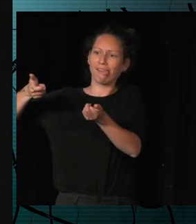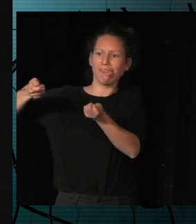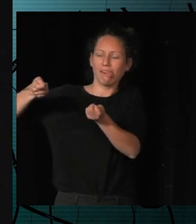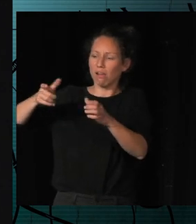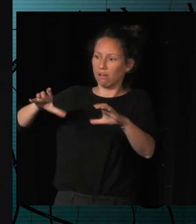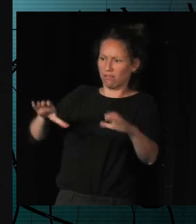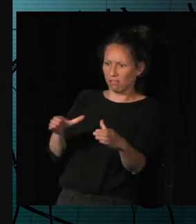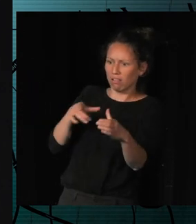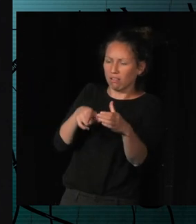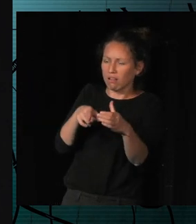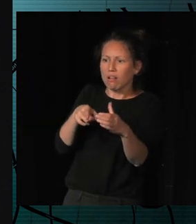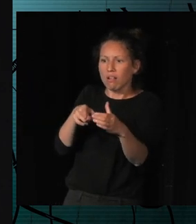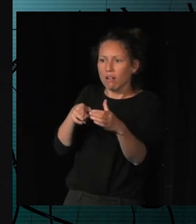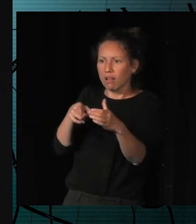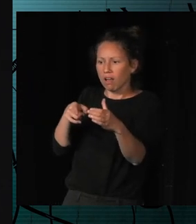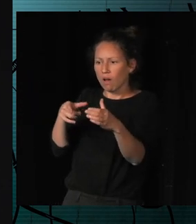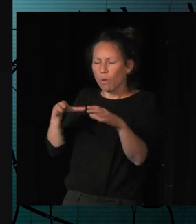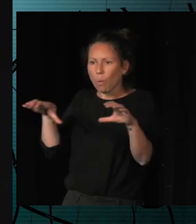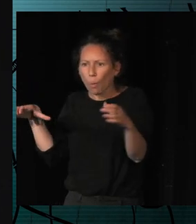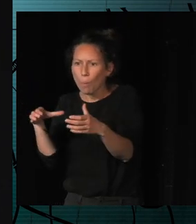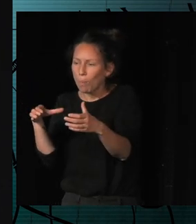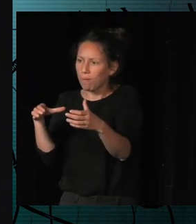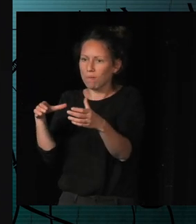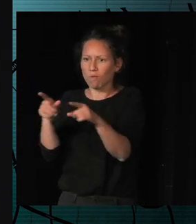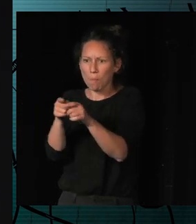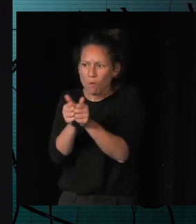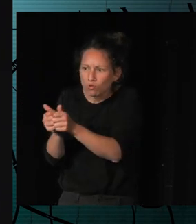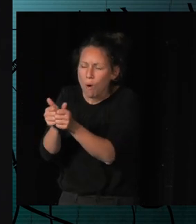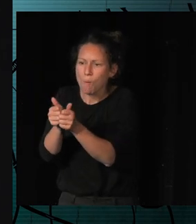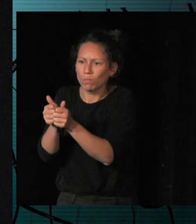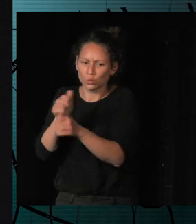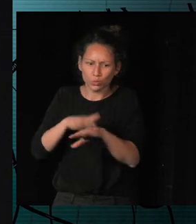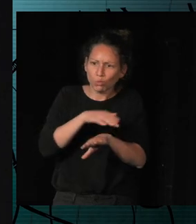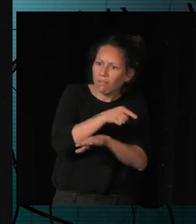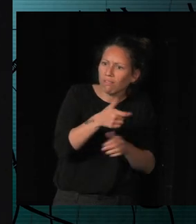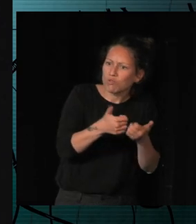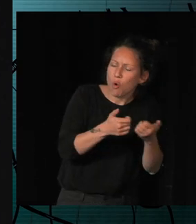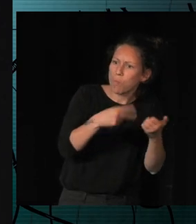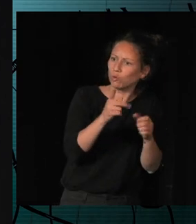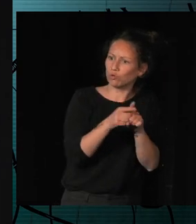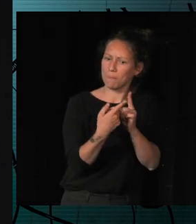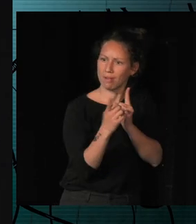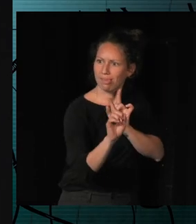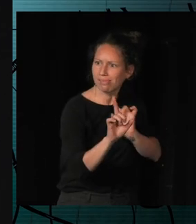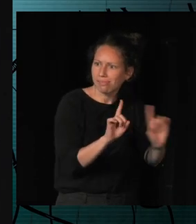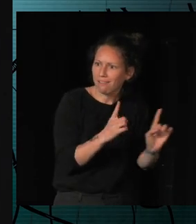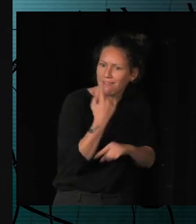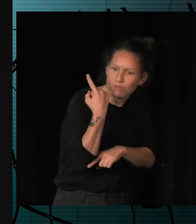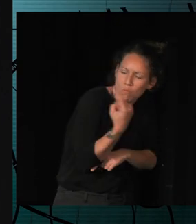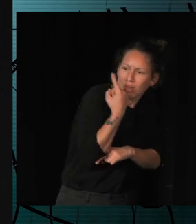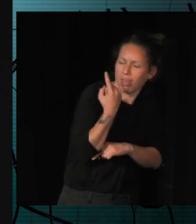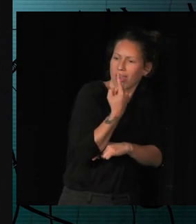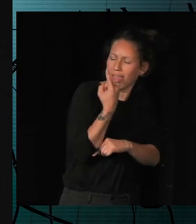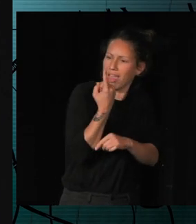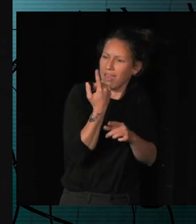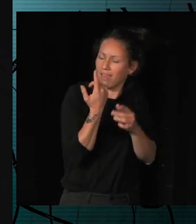qui est ce rapport à la solitude où on est toujours dans l'irance on est dans la le voyage aux enfers enfin la catabase la descente aux enfers vraiment tous les tous les grands